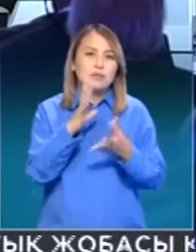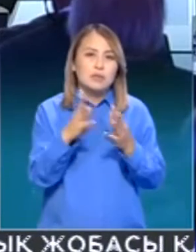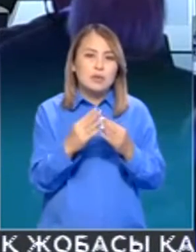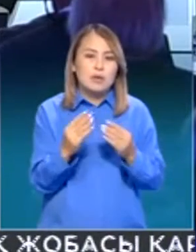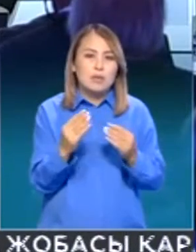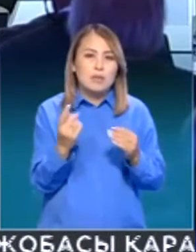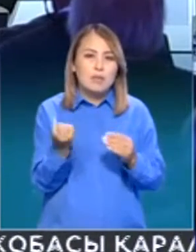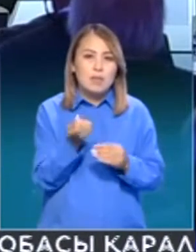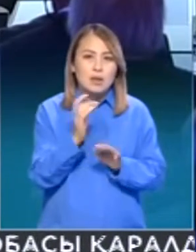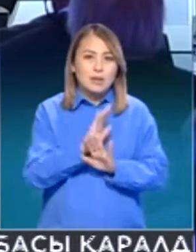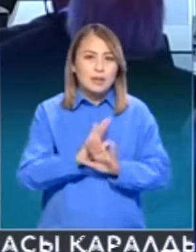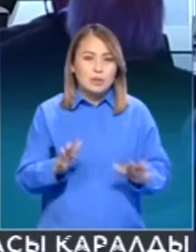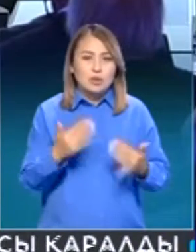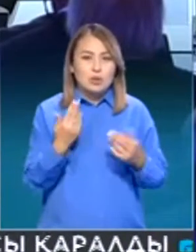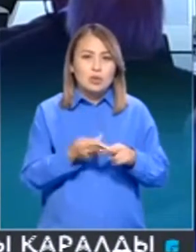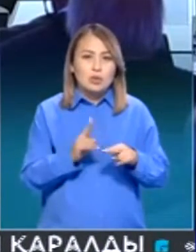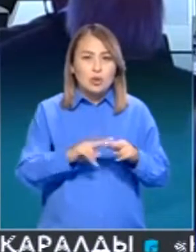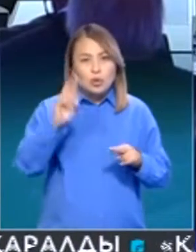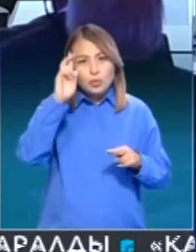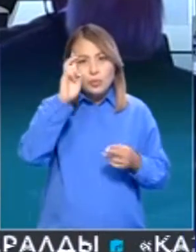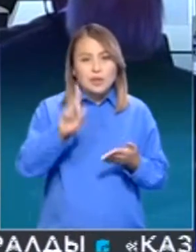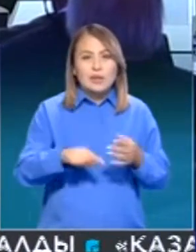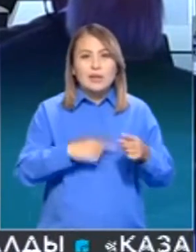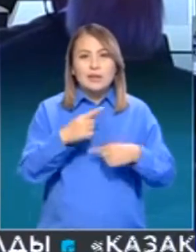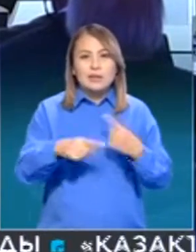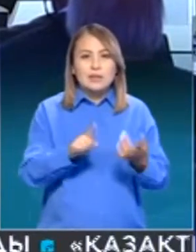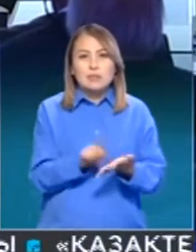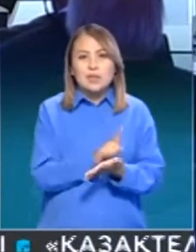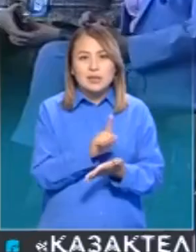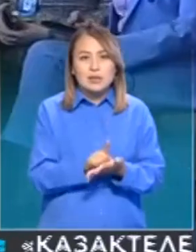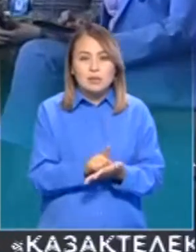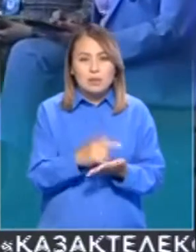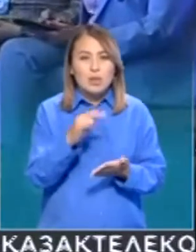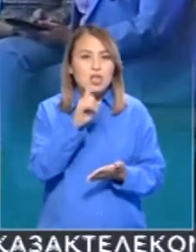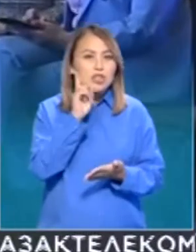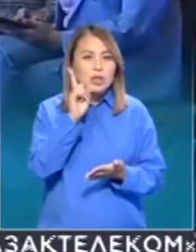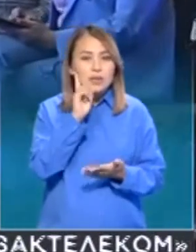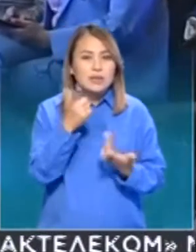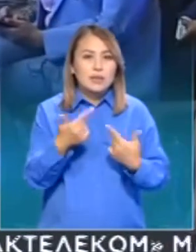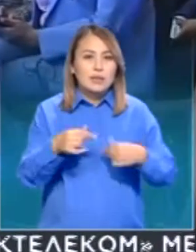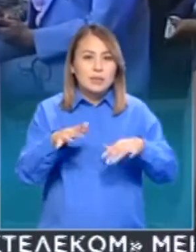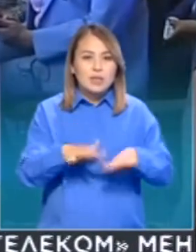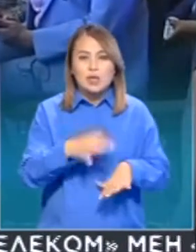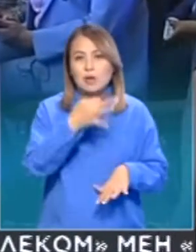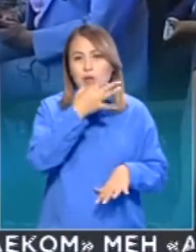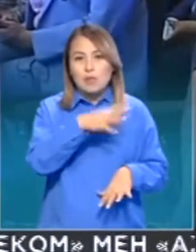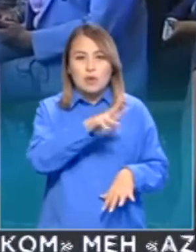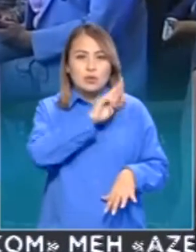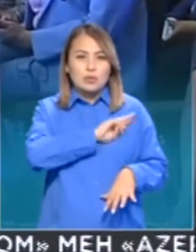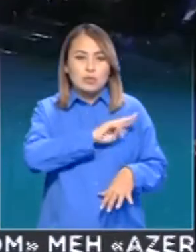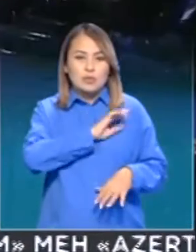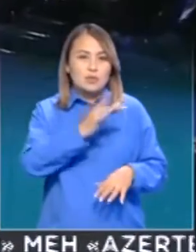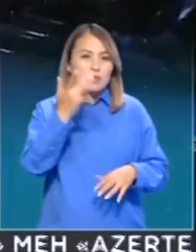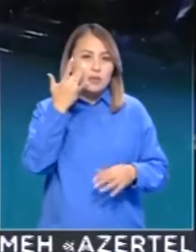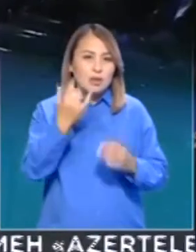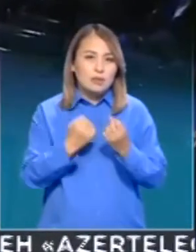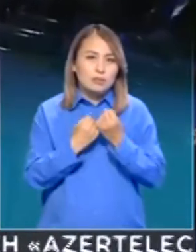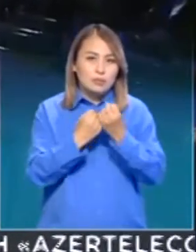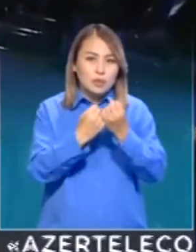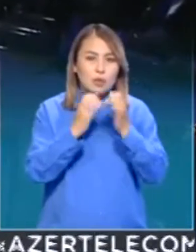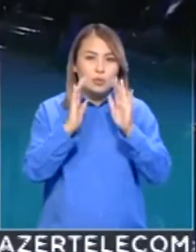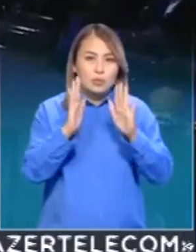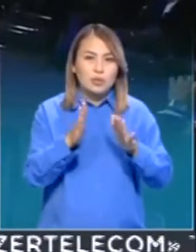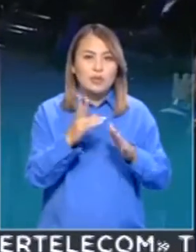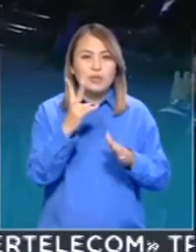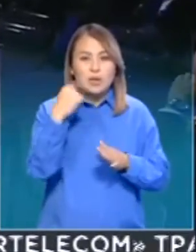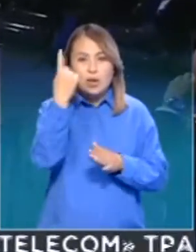емес. Сондықтан үкіметке келесі міндеттер қойылады. Бір жағынан жастар қай жерде жұмыс істесе де оларға қолдау көрсету керек. Ал екінші